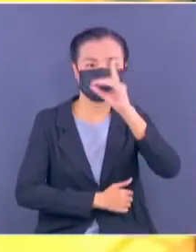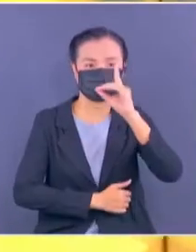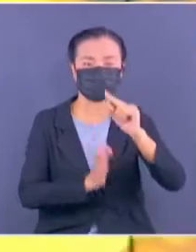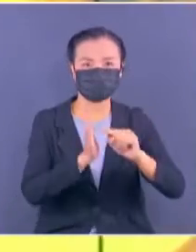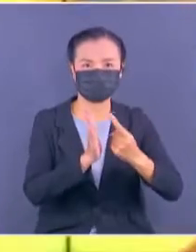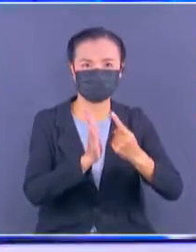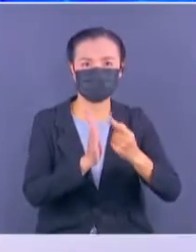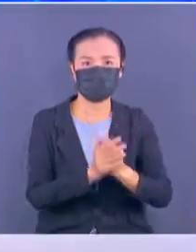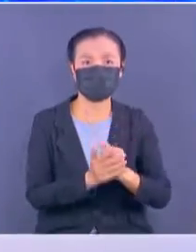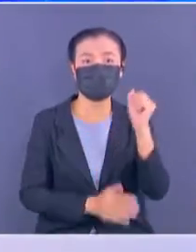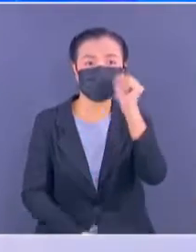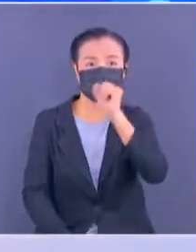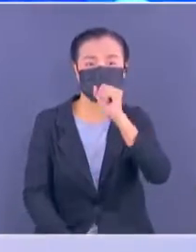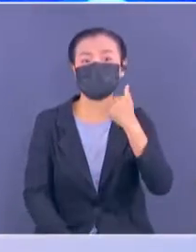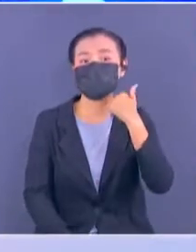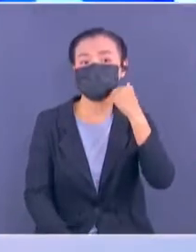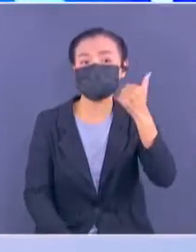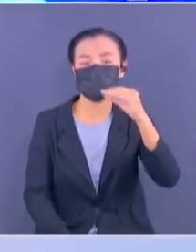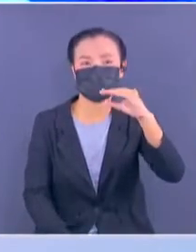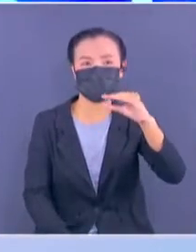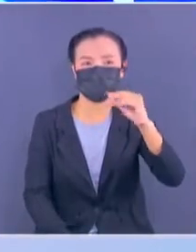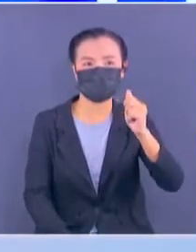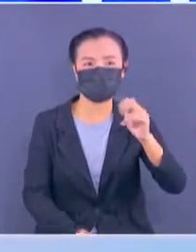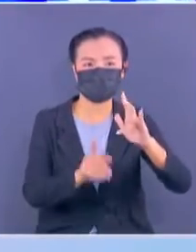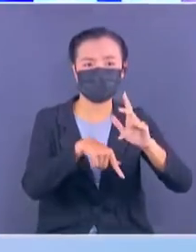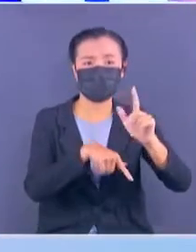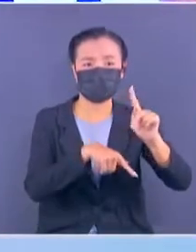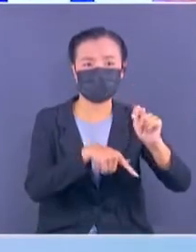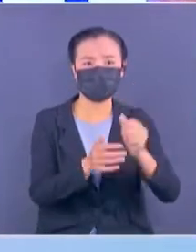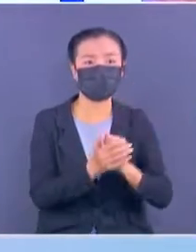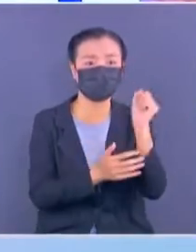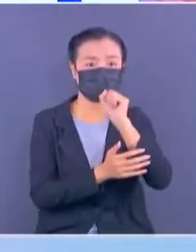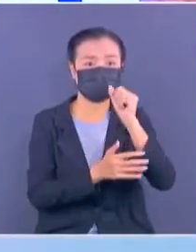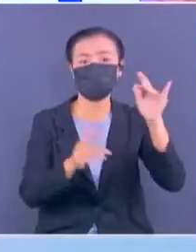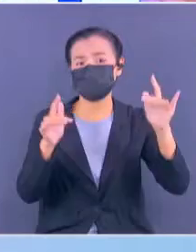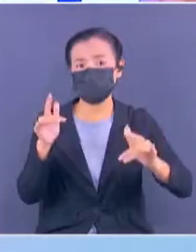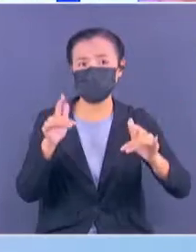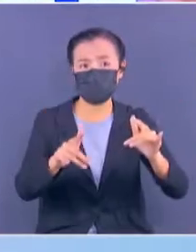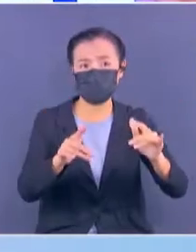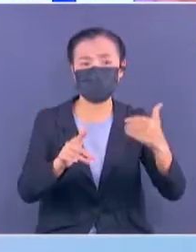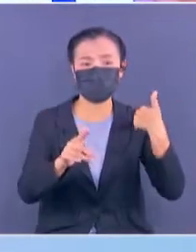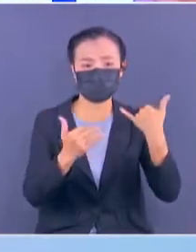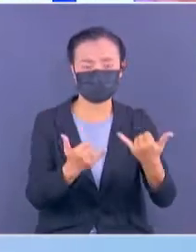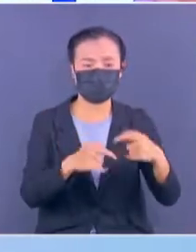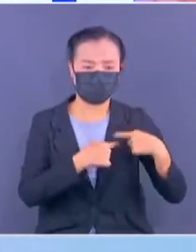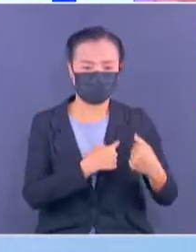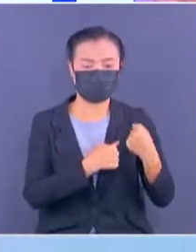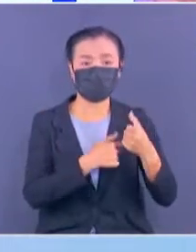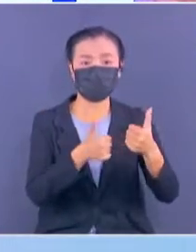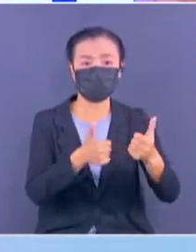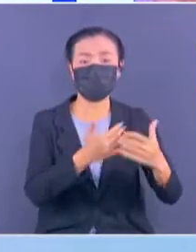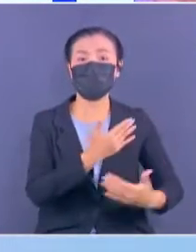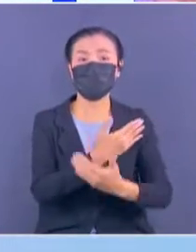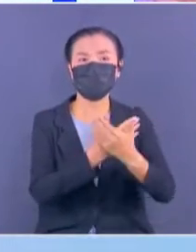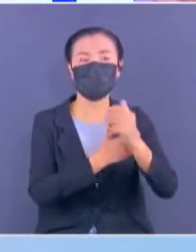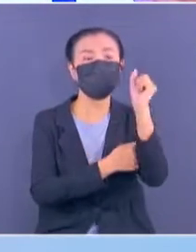าเริ่มต้นกันที่ข่าวแรกกับนักร้องเสียงดีโอ๊ตปราโมชค่ะได้เผยถึงนักร้องแร็ปเปอร์โยบอยทีเจค่ะว่าได้กำลังใจดีหลังมีโอก